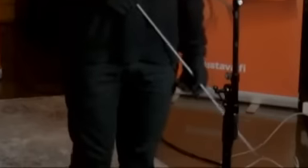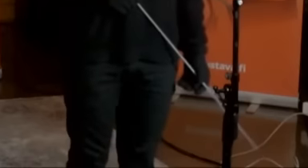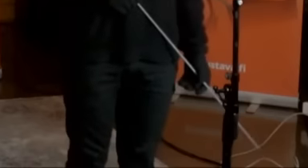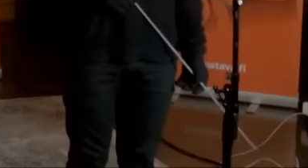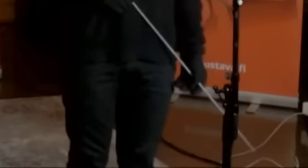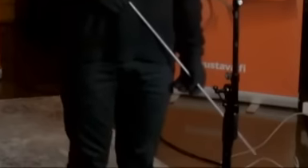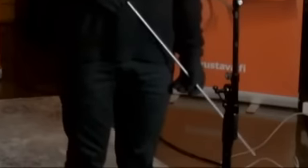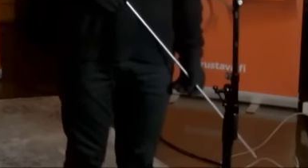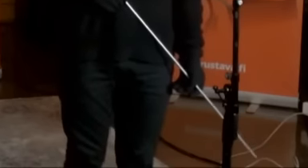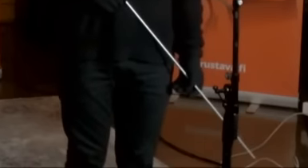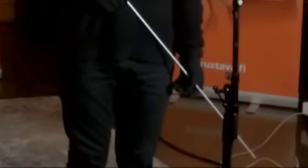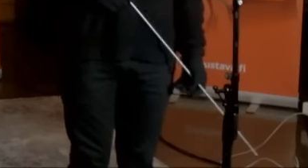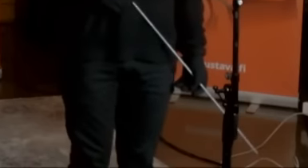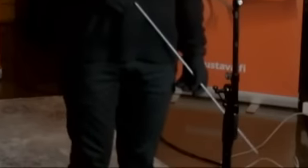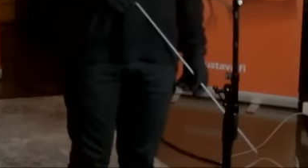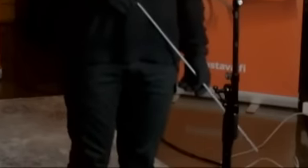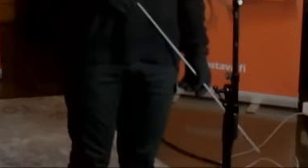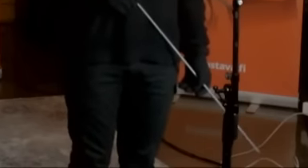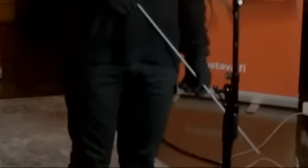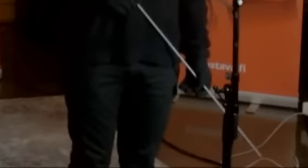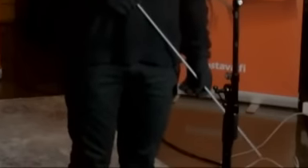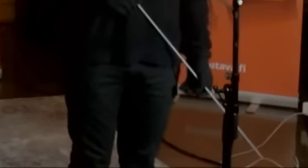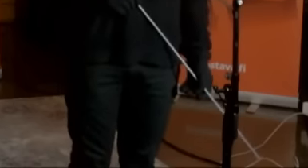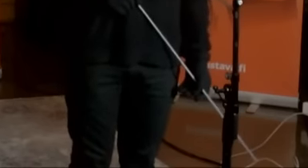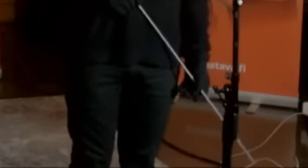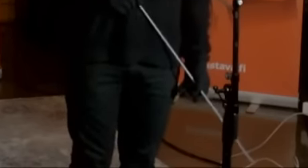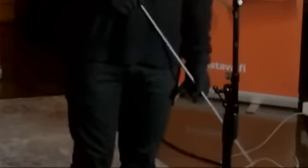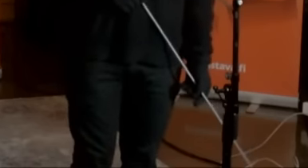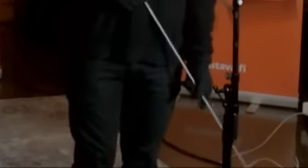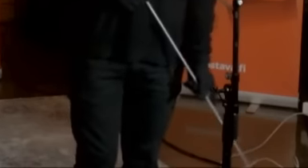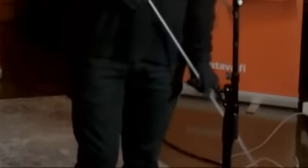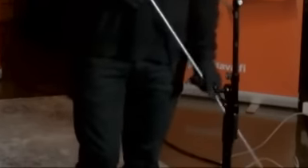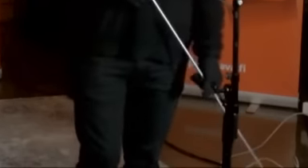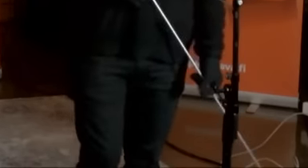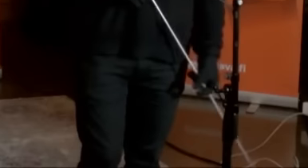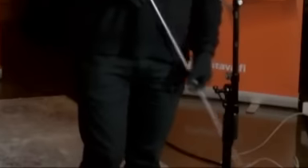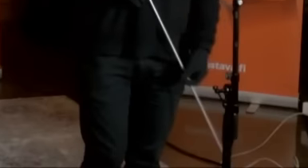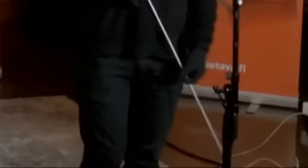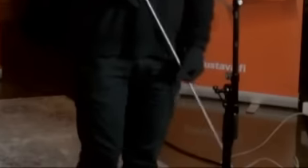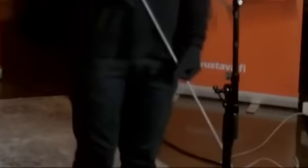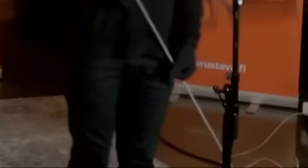tässä Tiernapoika-esityksessä Murjaanien kuninkaana.